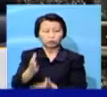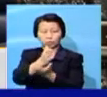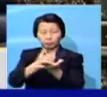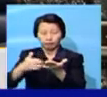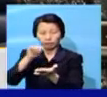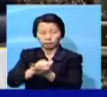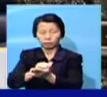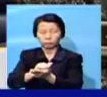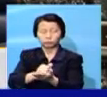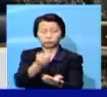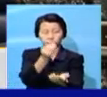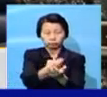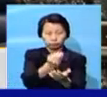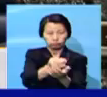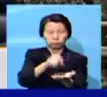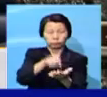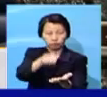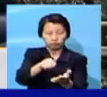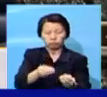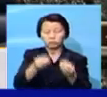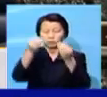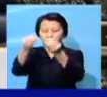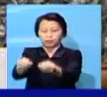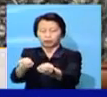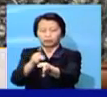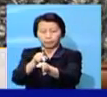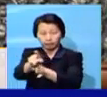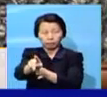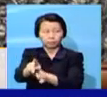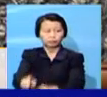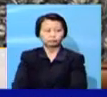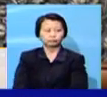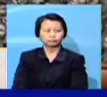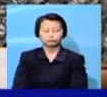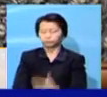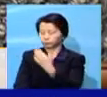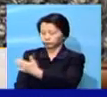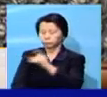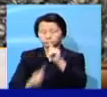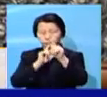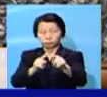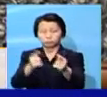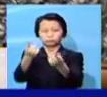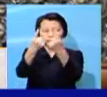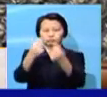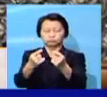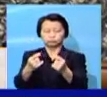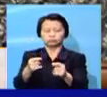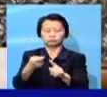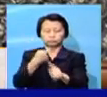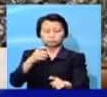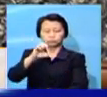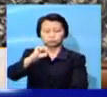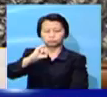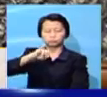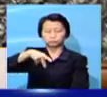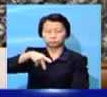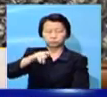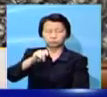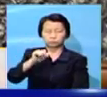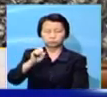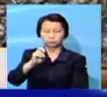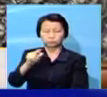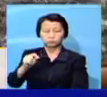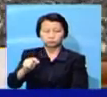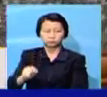daripada pendapatan ini diberi kepada pakar-pakar itu beliau menjawab soalan tambahan wakil sipitang Datuk sapawi Ahmad